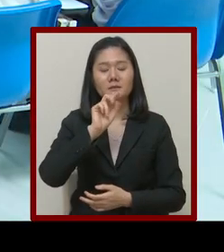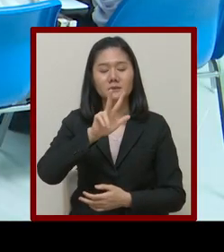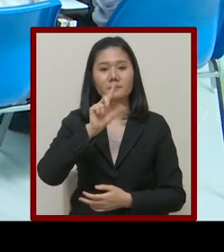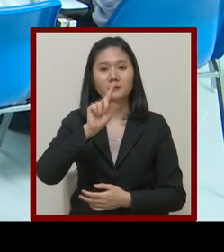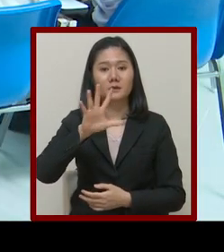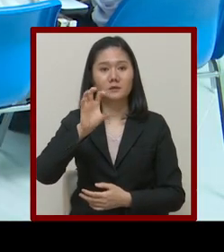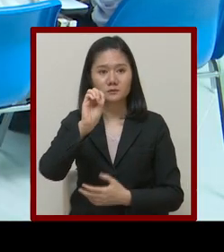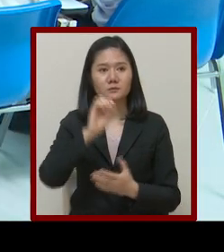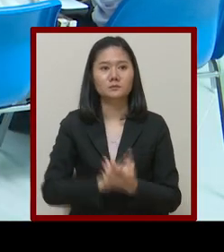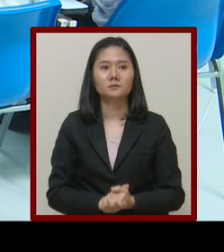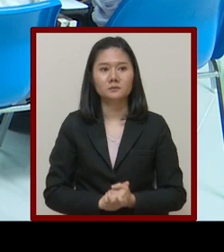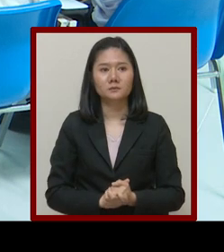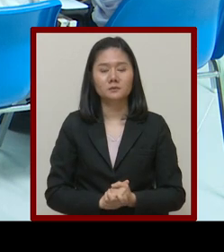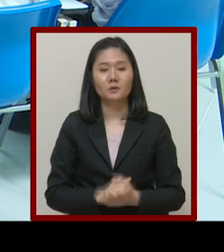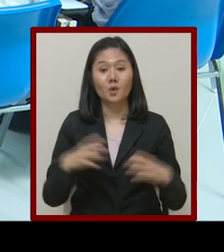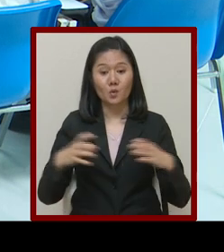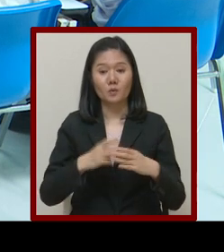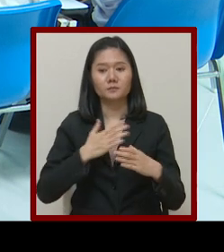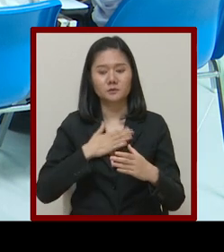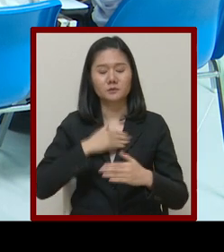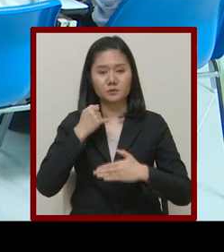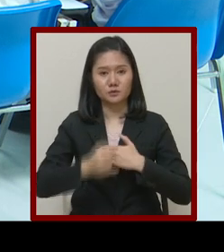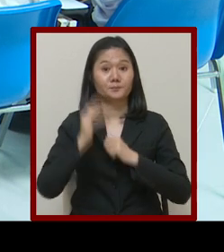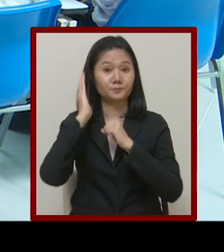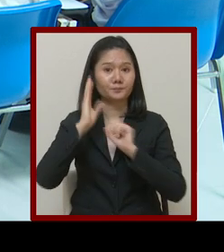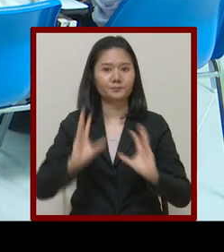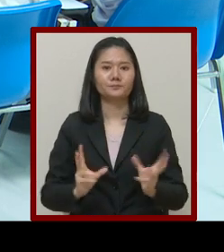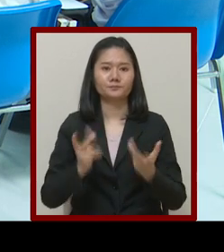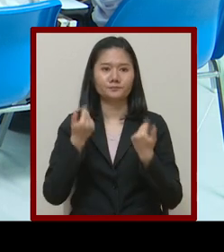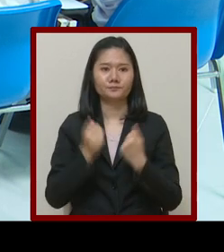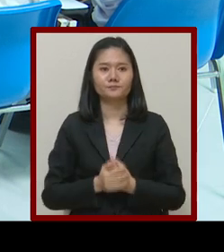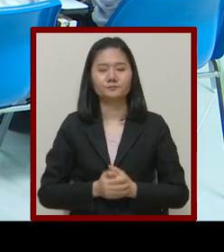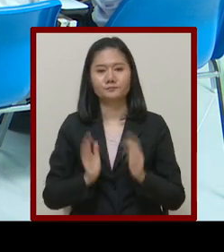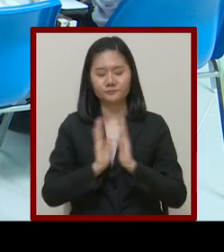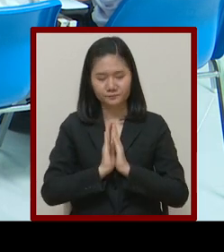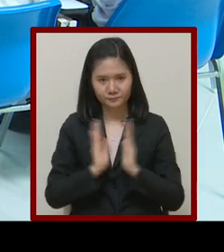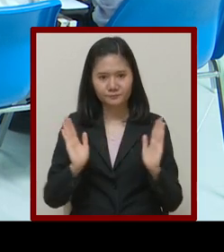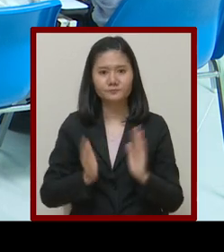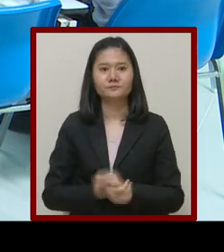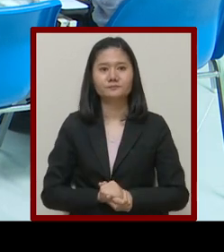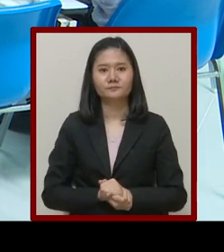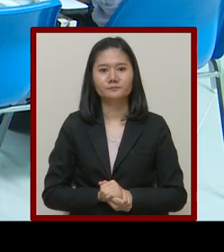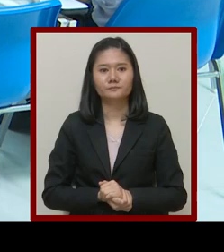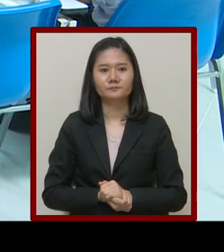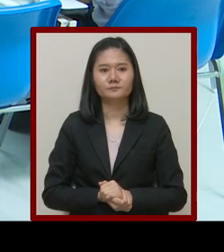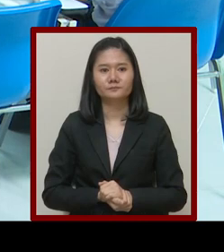83150ค่ะสำหรับกลุ่มของดิฉันก็ขอจบการนำเสนอเพียงเท่านี้ค่ะขอบคุณค่ะ